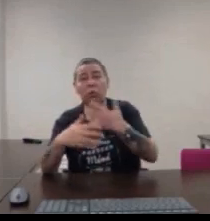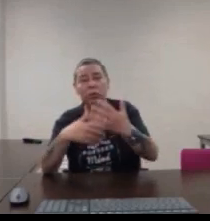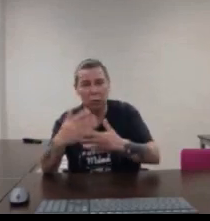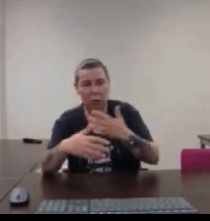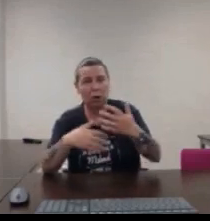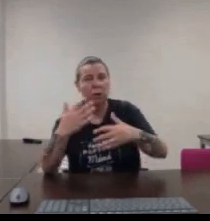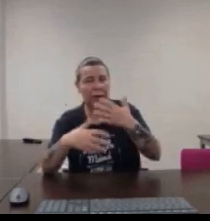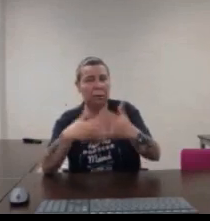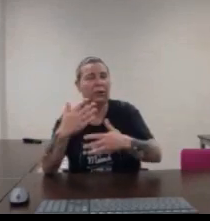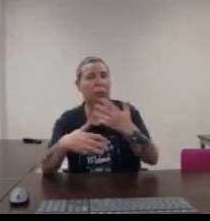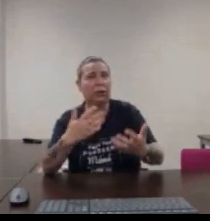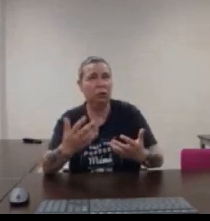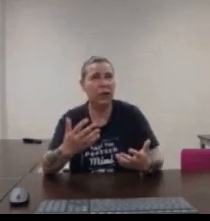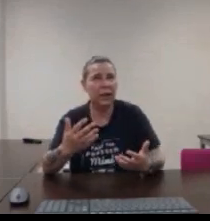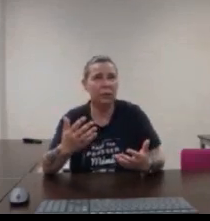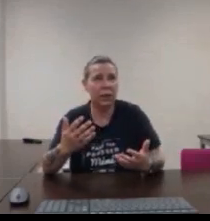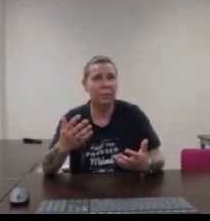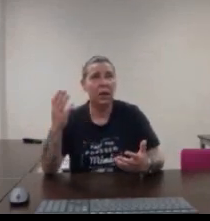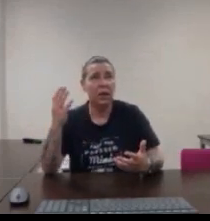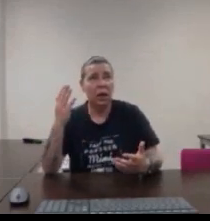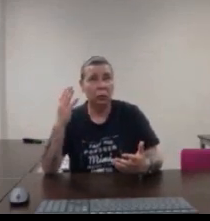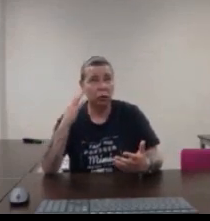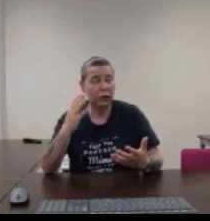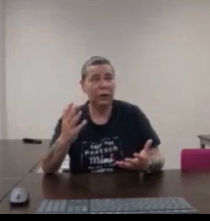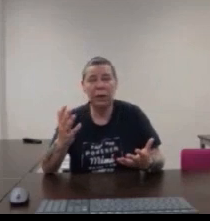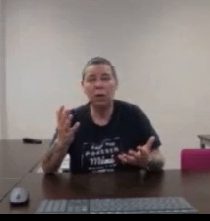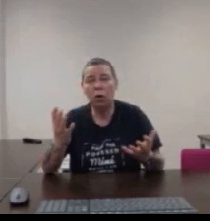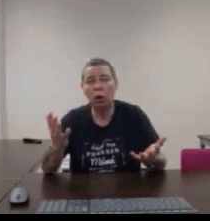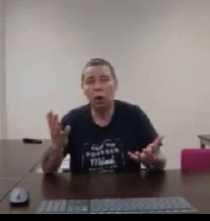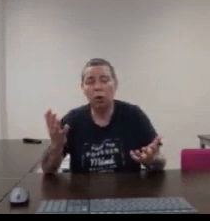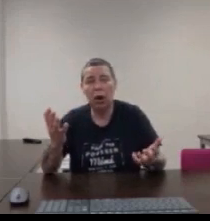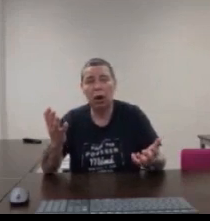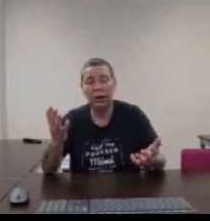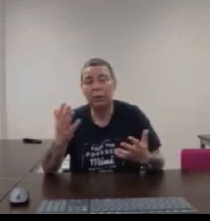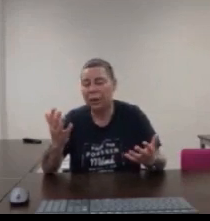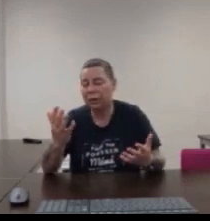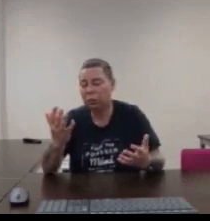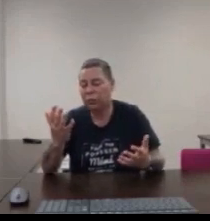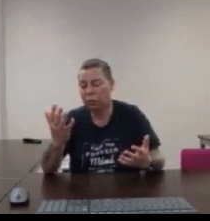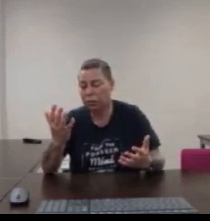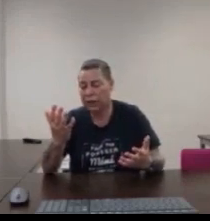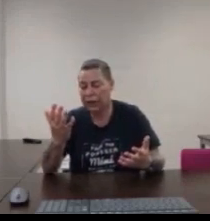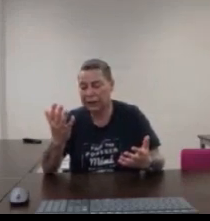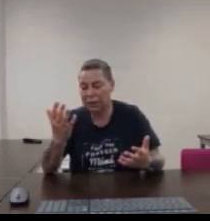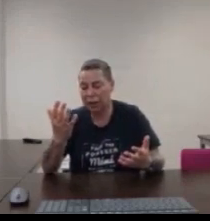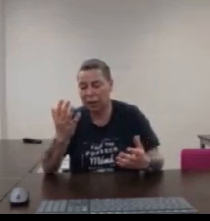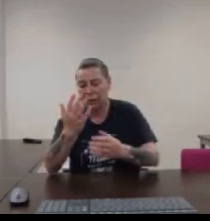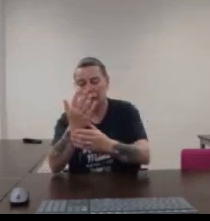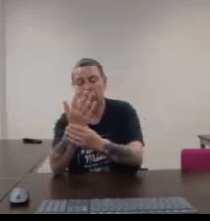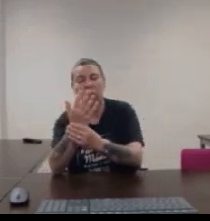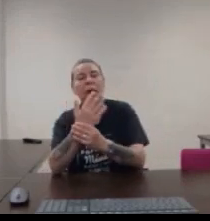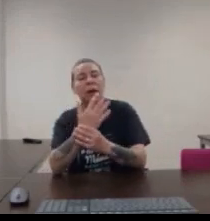là qu'au bout d'un moment va se passer le processus qu'elle a évoqué. Donc, je vous explique en gros quel est le principe du syndrome du canal